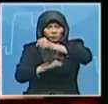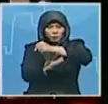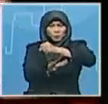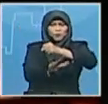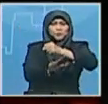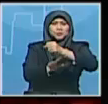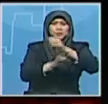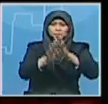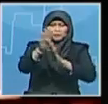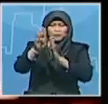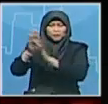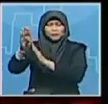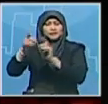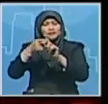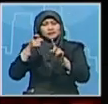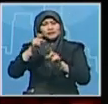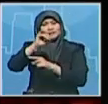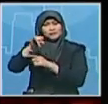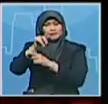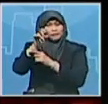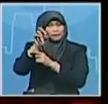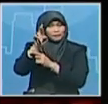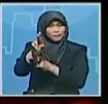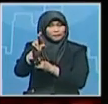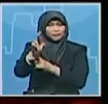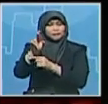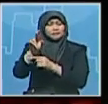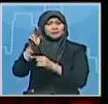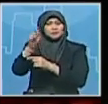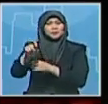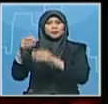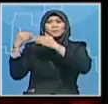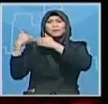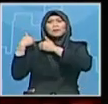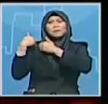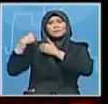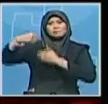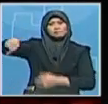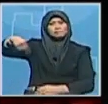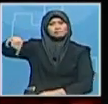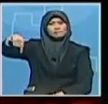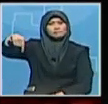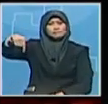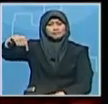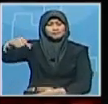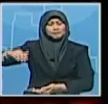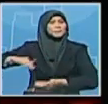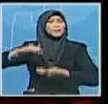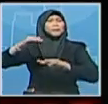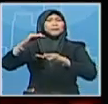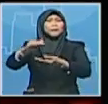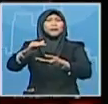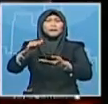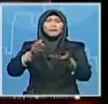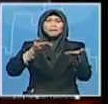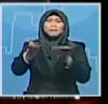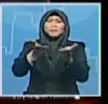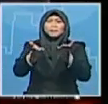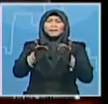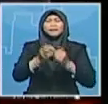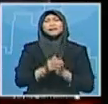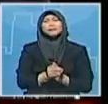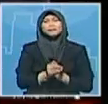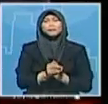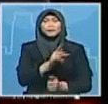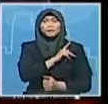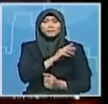oleh kementerian Datuk Seri ini bertanggungjawab terhadap kualiti penyampaian ini?